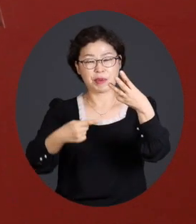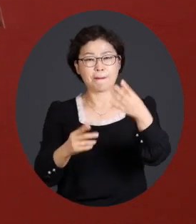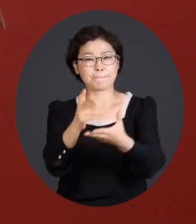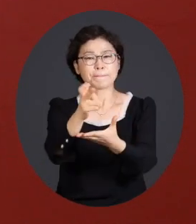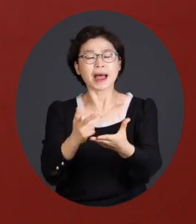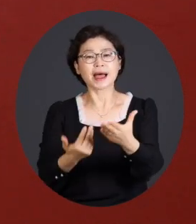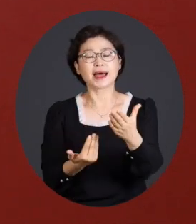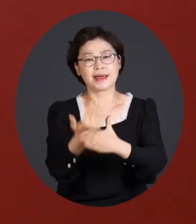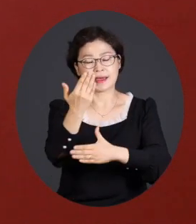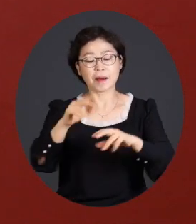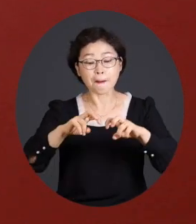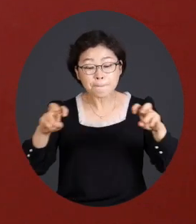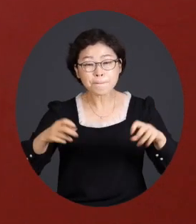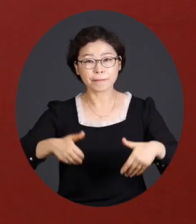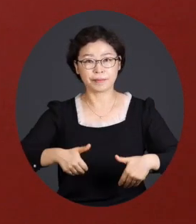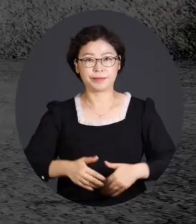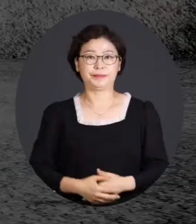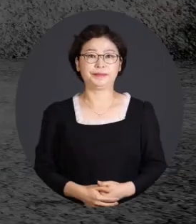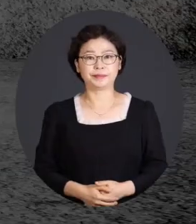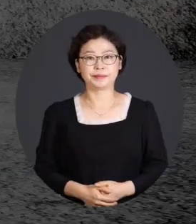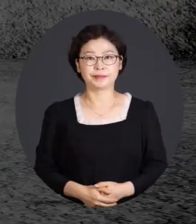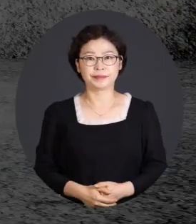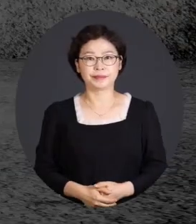사건을 들여다봐야 합니다.